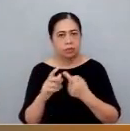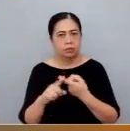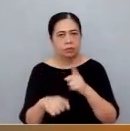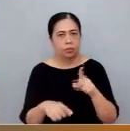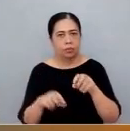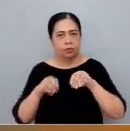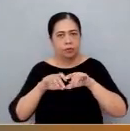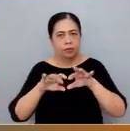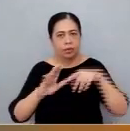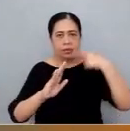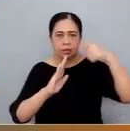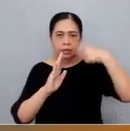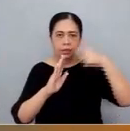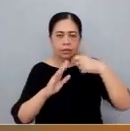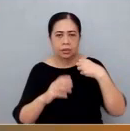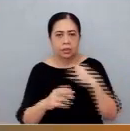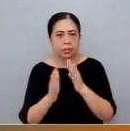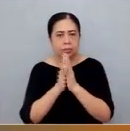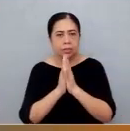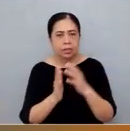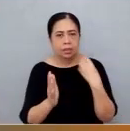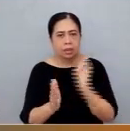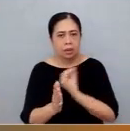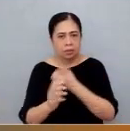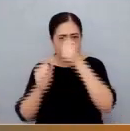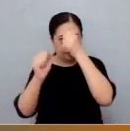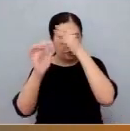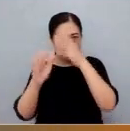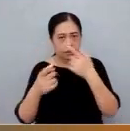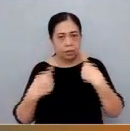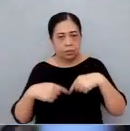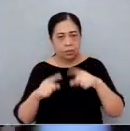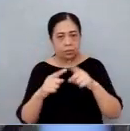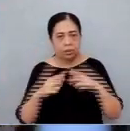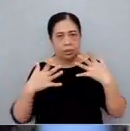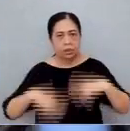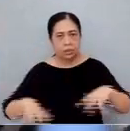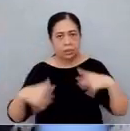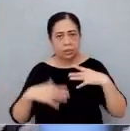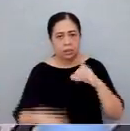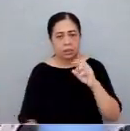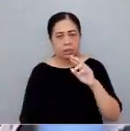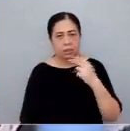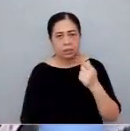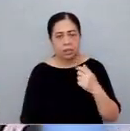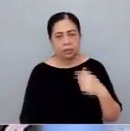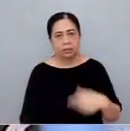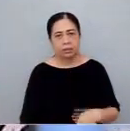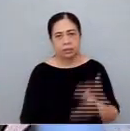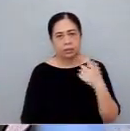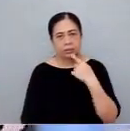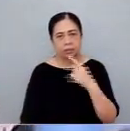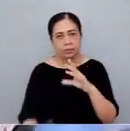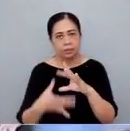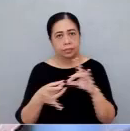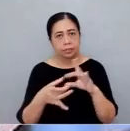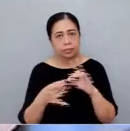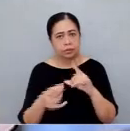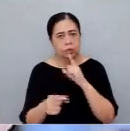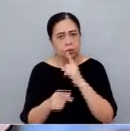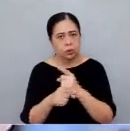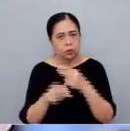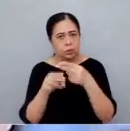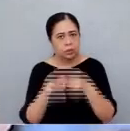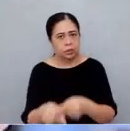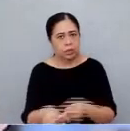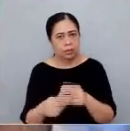viral performance ng Dasal na Ama Namin habang suot ang kanyang drag outfit. Kwento ni Pura Luca Vega na may totoong pangalan na